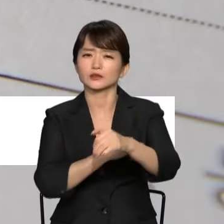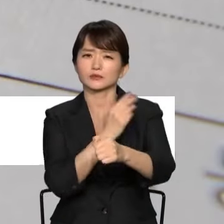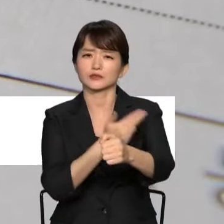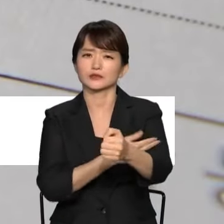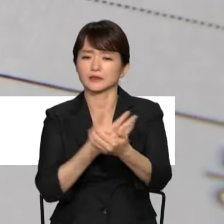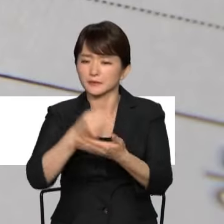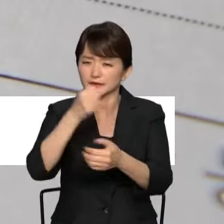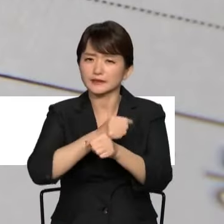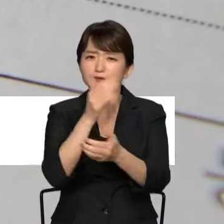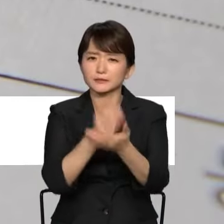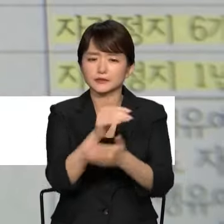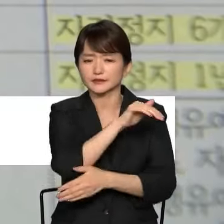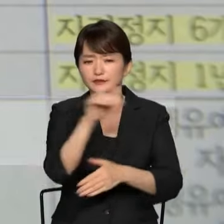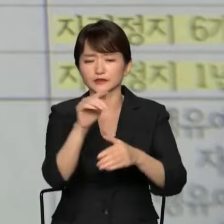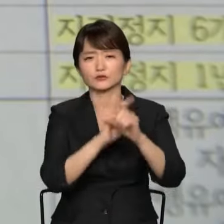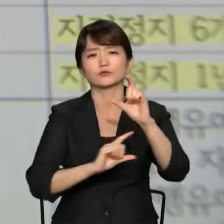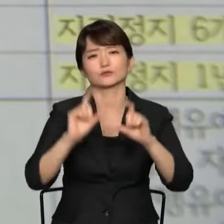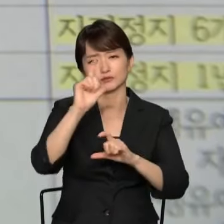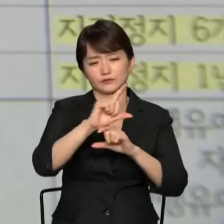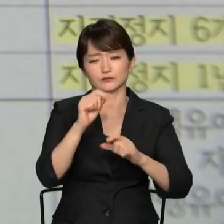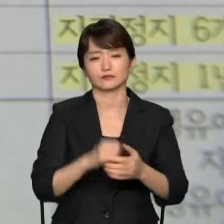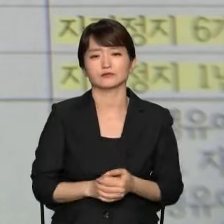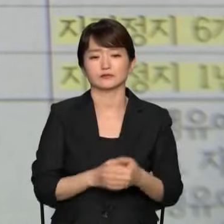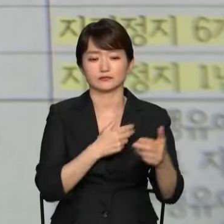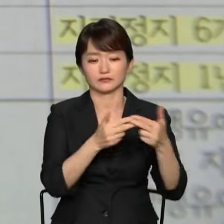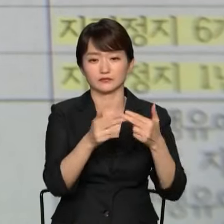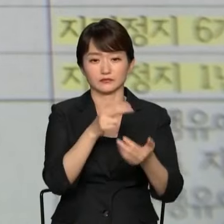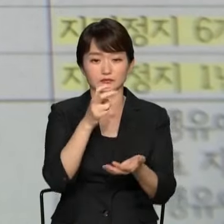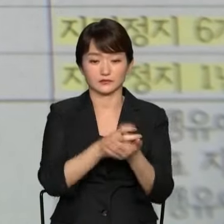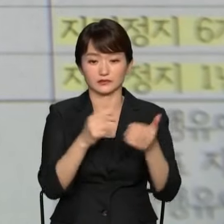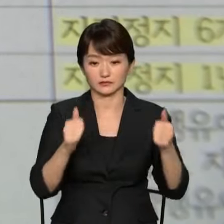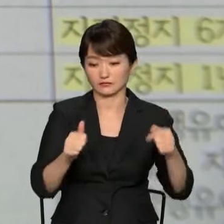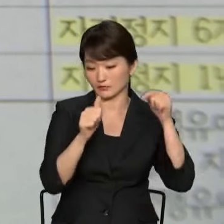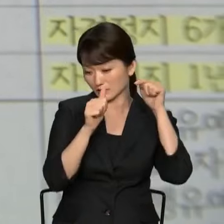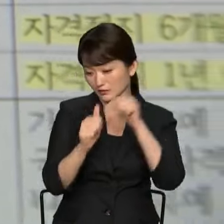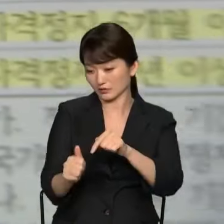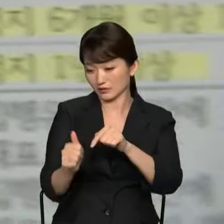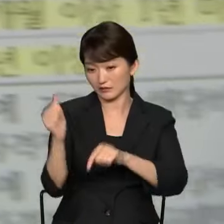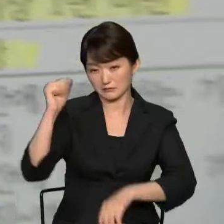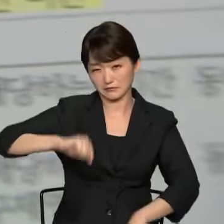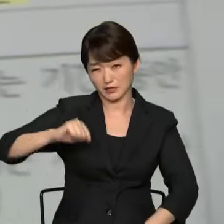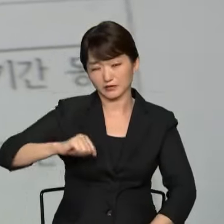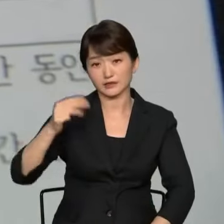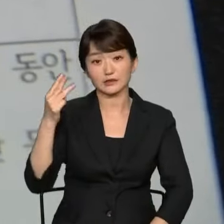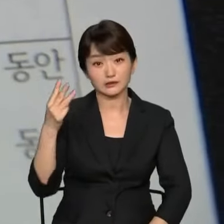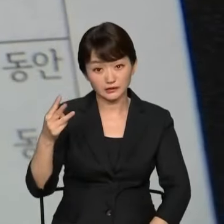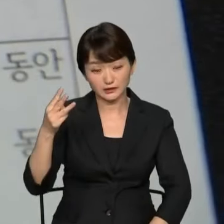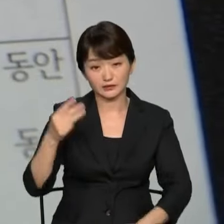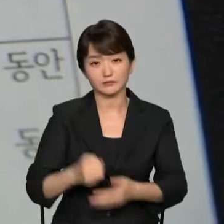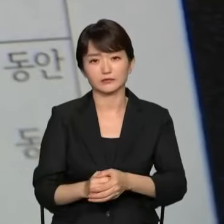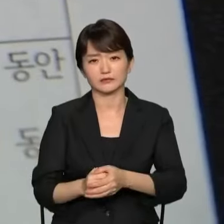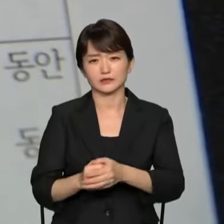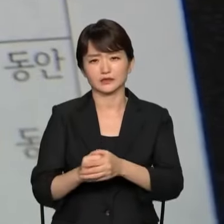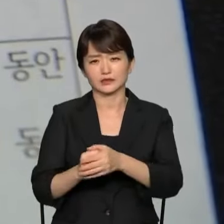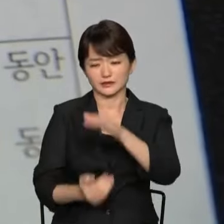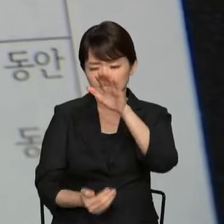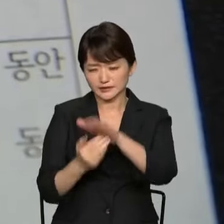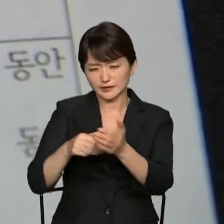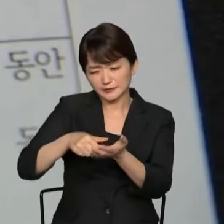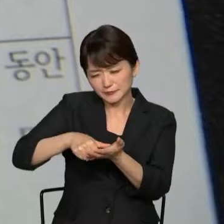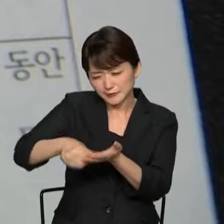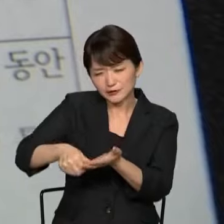기준들이 추가됐습니다 특히 협회의 정당한 지시를 세 차례 이상 따르지 않으면 최대 연구 재명이 가능한